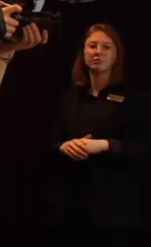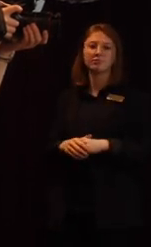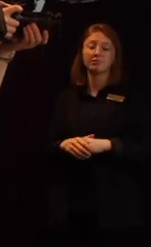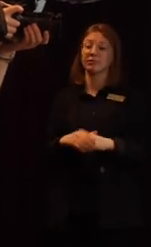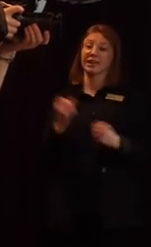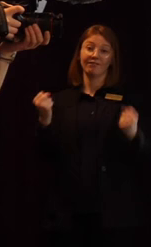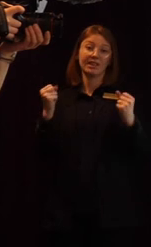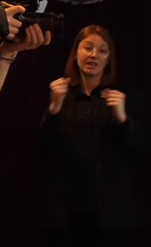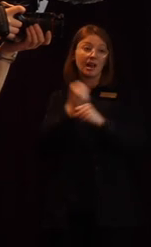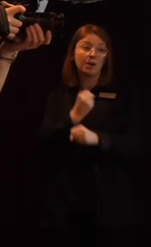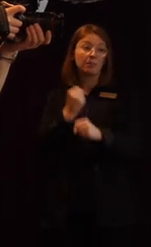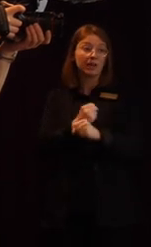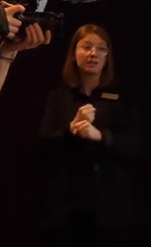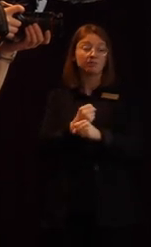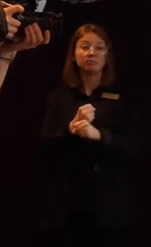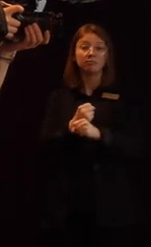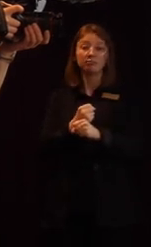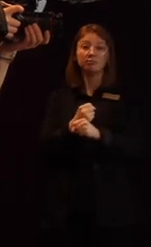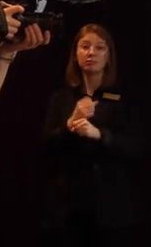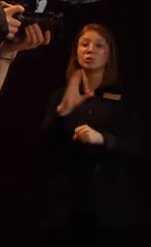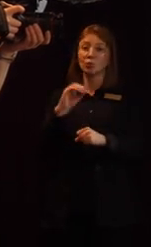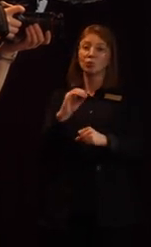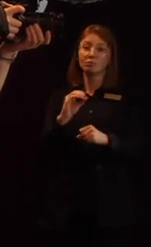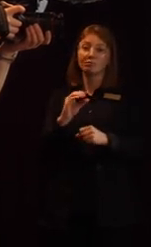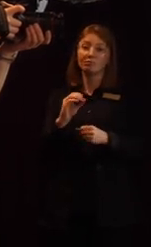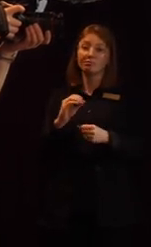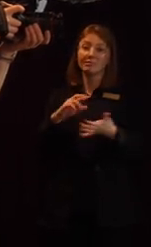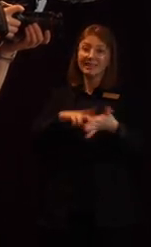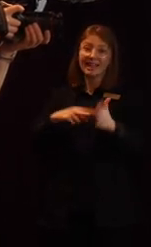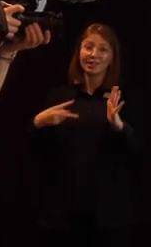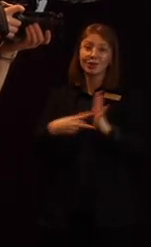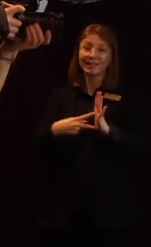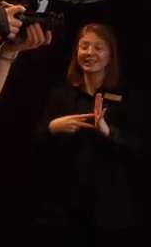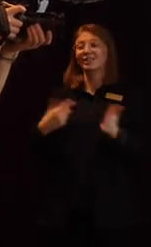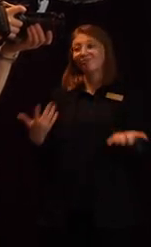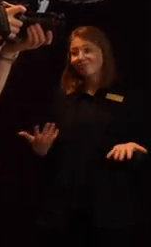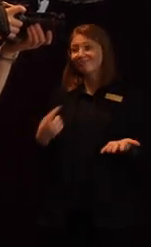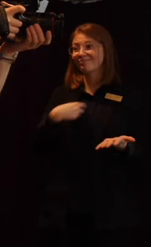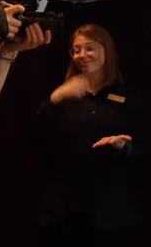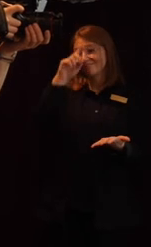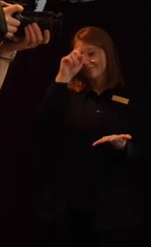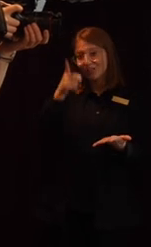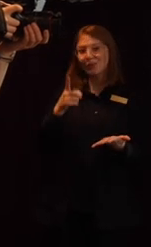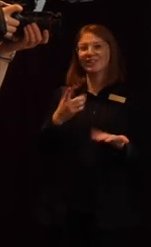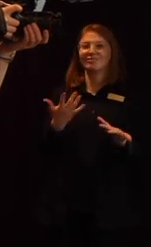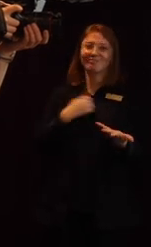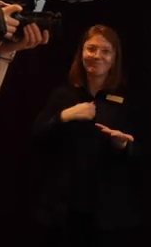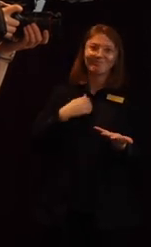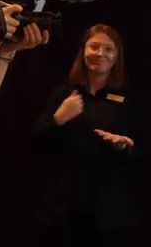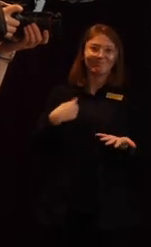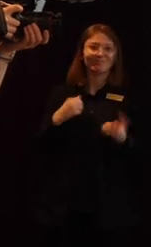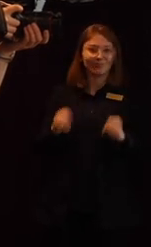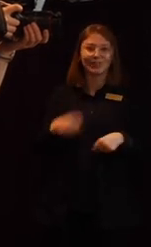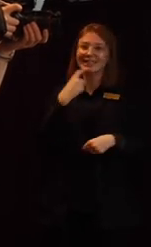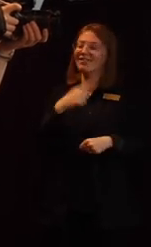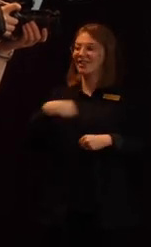det är en strategi. Jag kommer inte träffa en gång och säga att vi inte har en strategi, jag förstår det. Men det är också vad man faktiskt gör